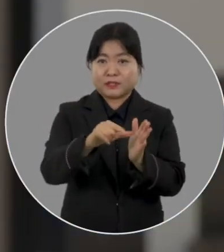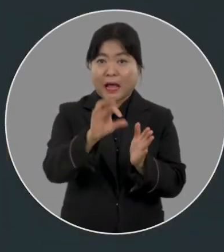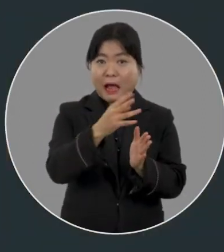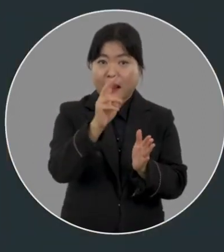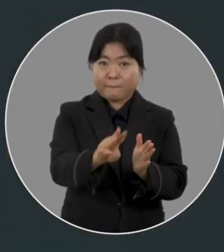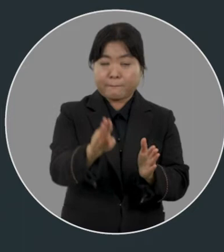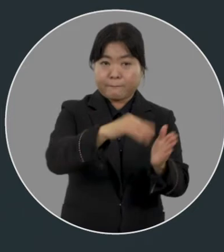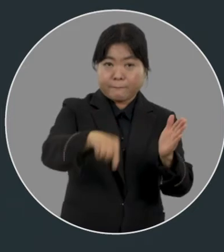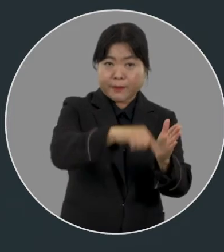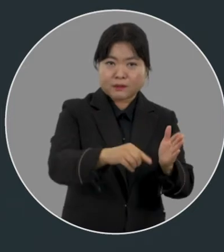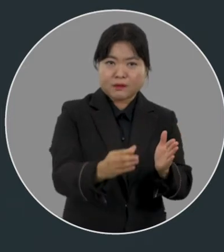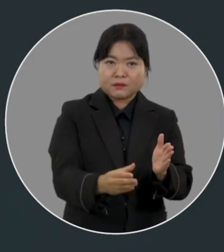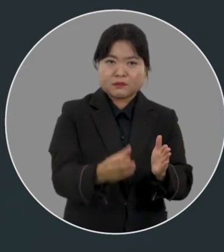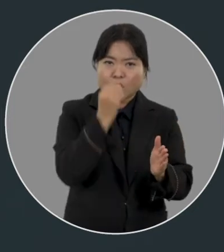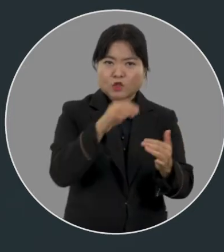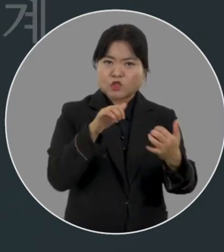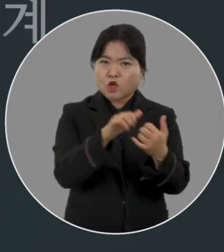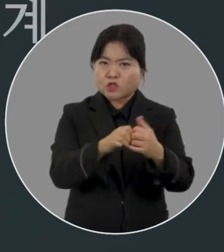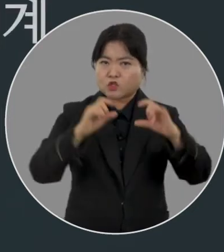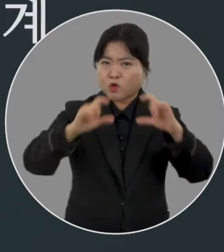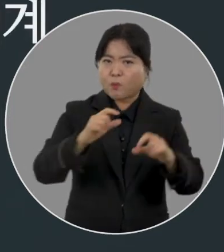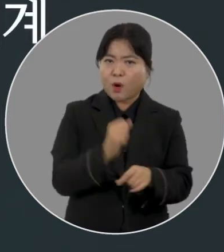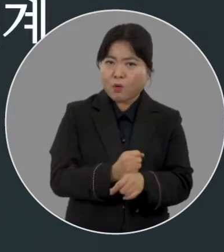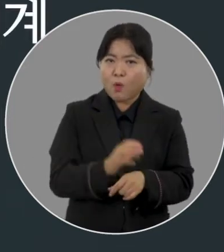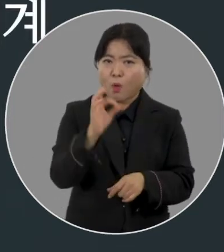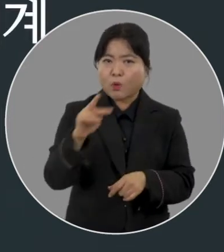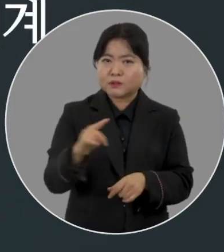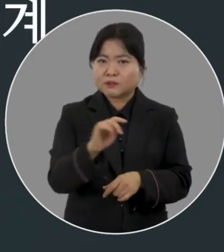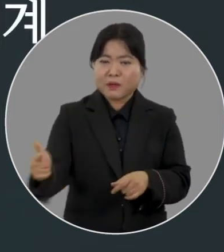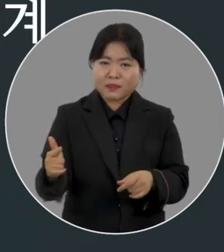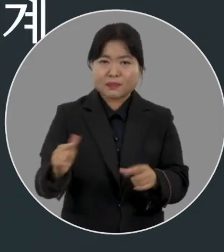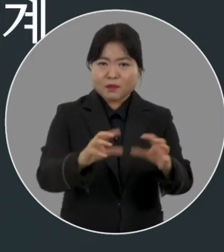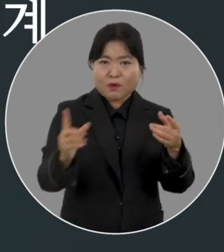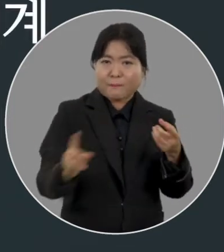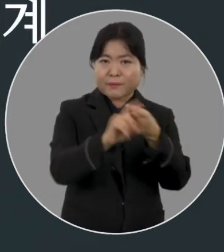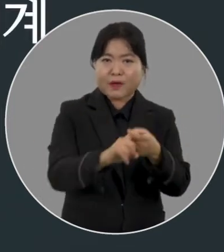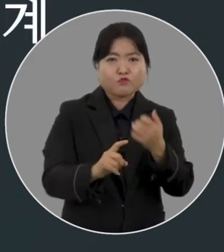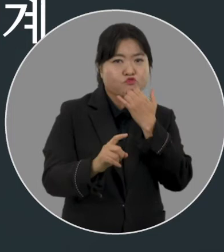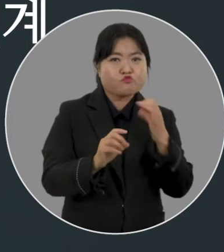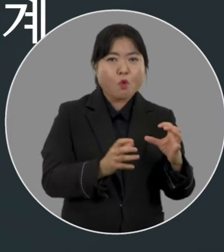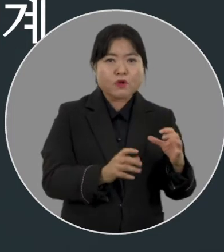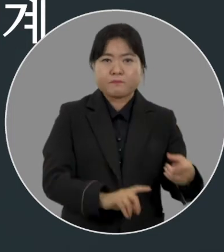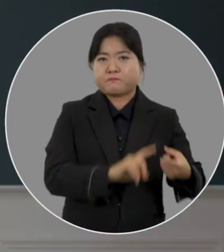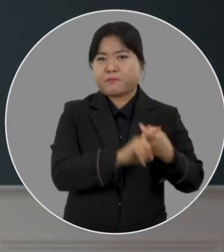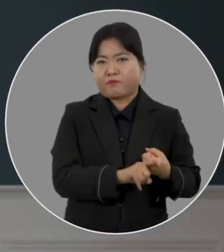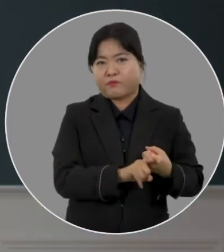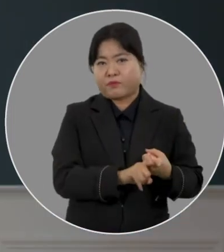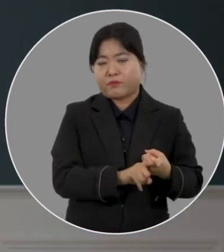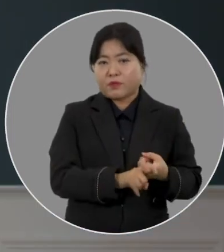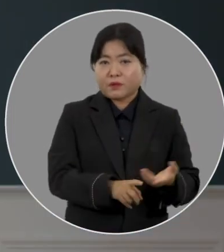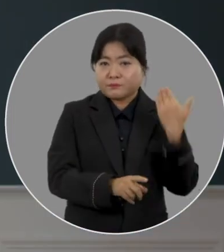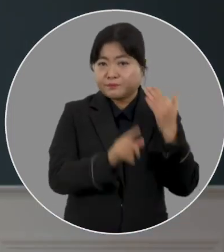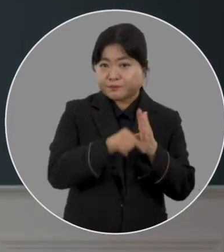세계는 성전을 선포하고 오스만 제국과 함께 독일, 오스트리아 편에 서고 있었습니다. 그